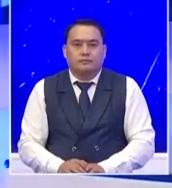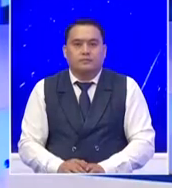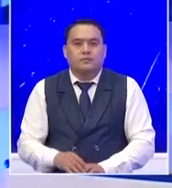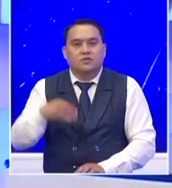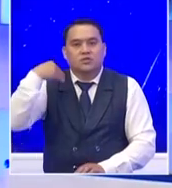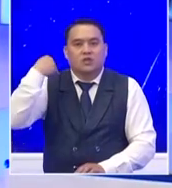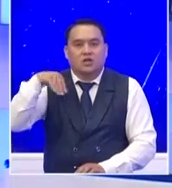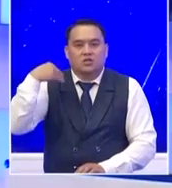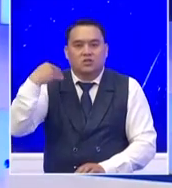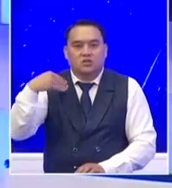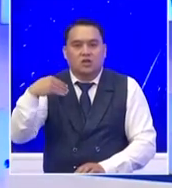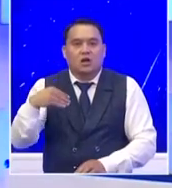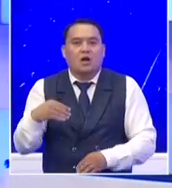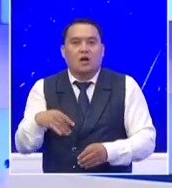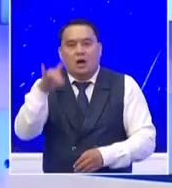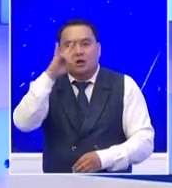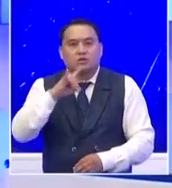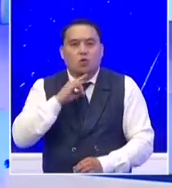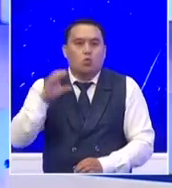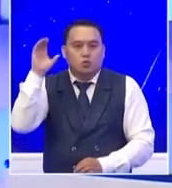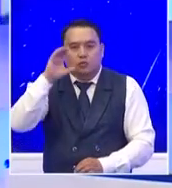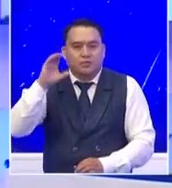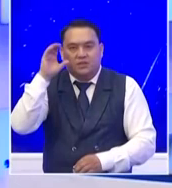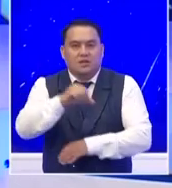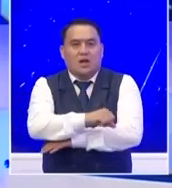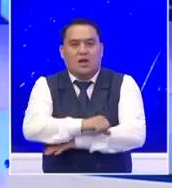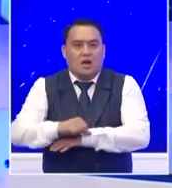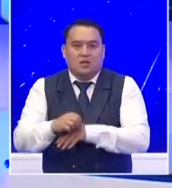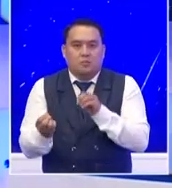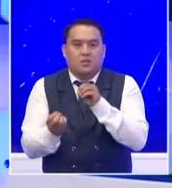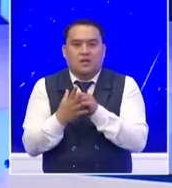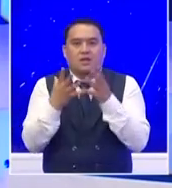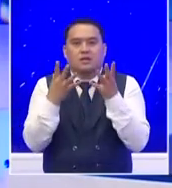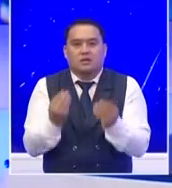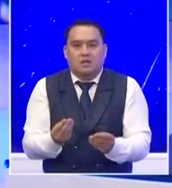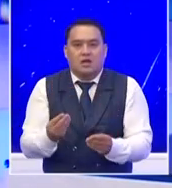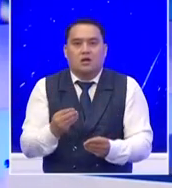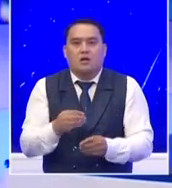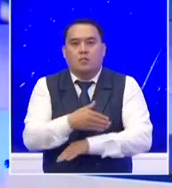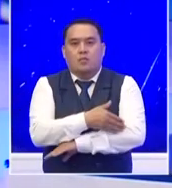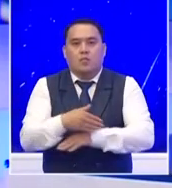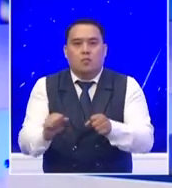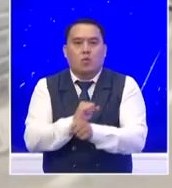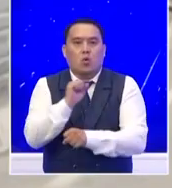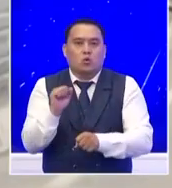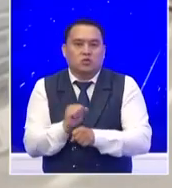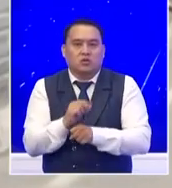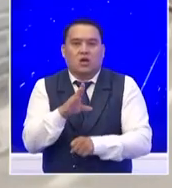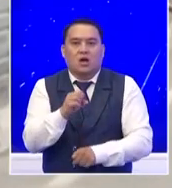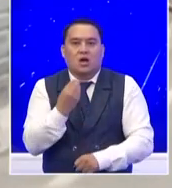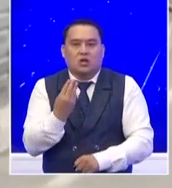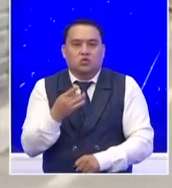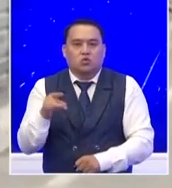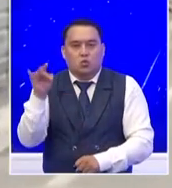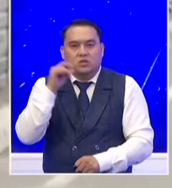Граждане Таджикистана застряли на казахстанско-узбекской границе. Вот уже 15 дней они находятся на посту Жибек-Жола в Сарагашском